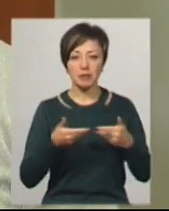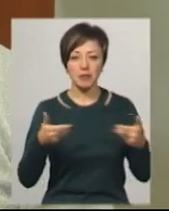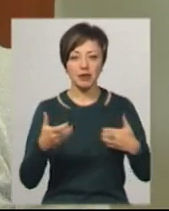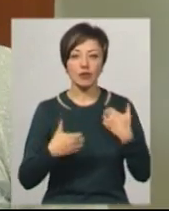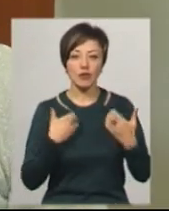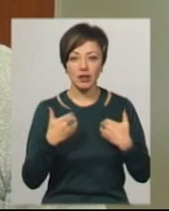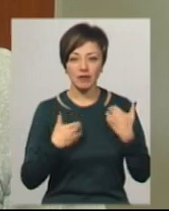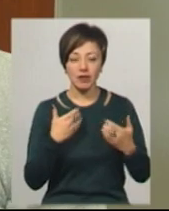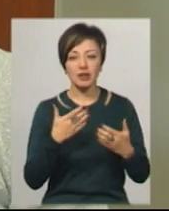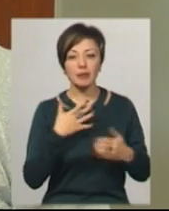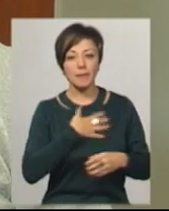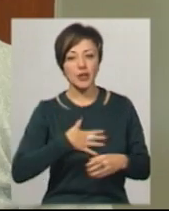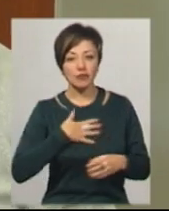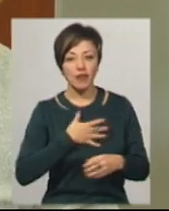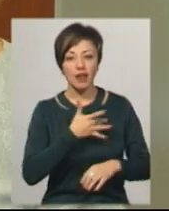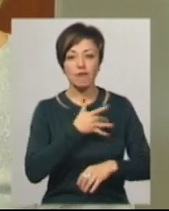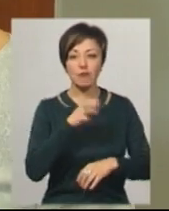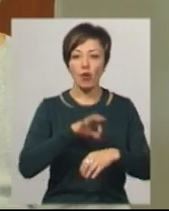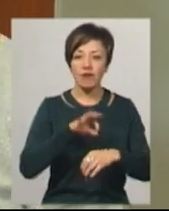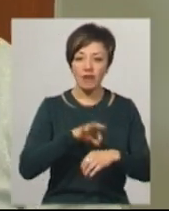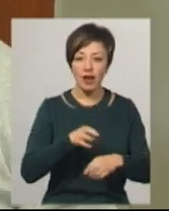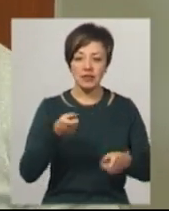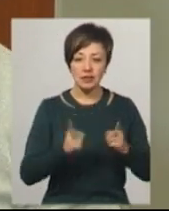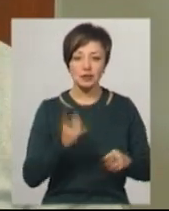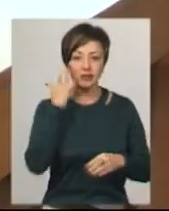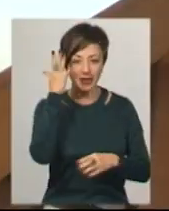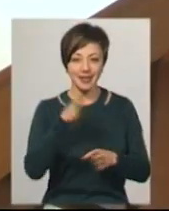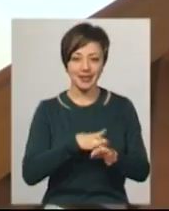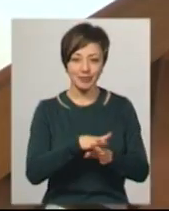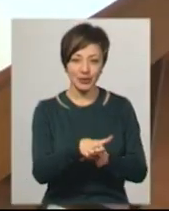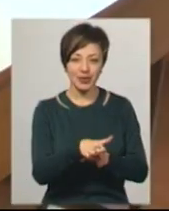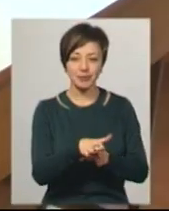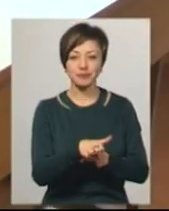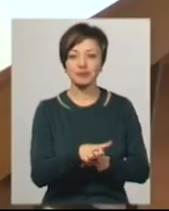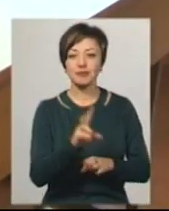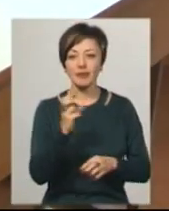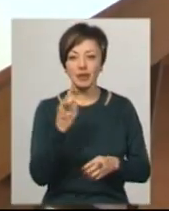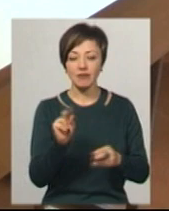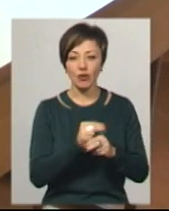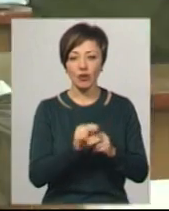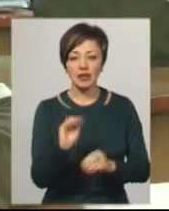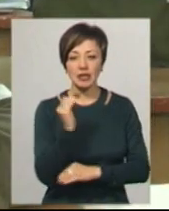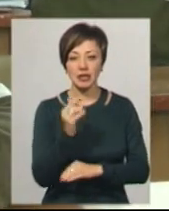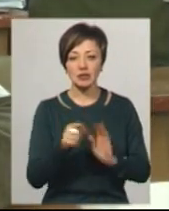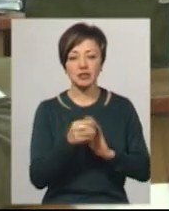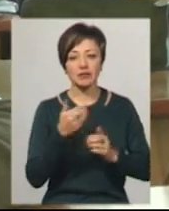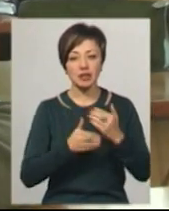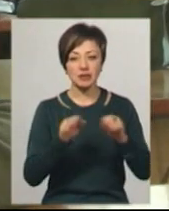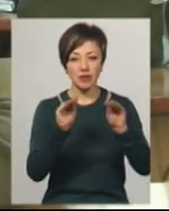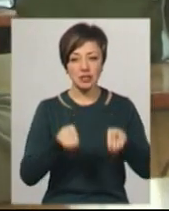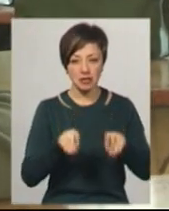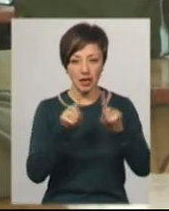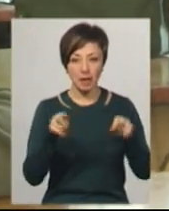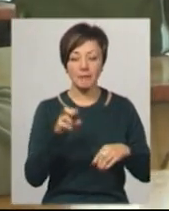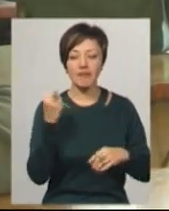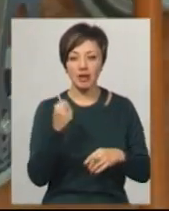хвилювалися, переживали, вболівали. Дійсно, мрія збулася. Леся Шевчук виховує дитину з інолітністю. Тож в анкеті вказала,